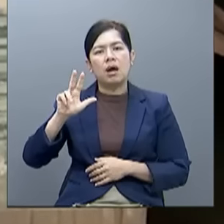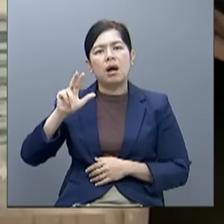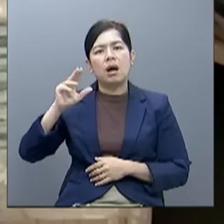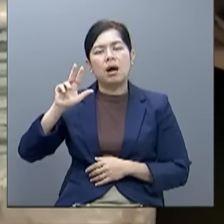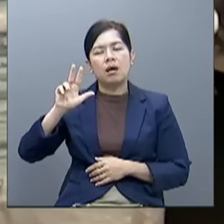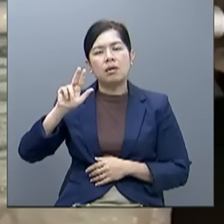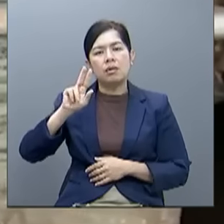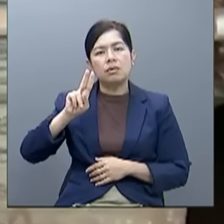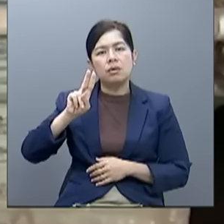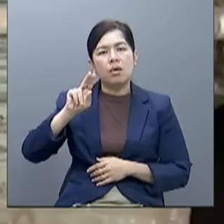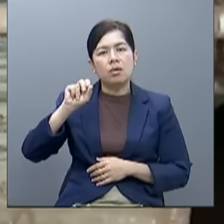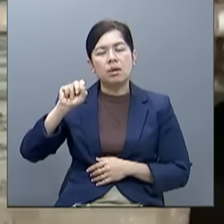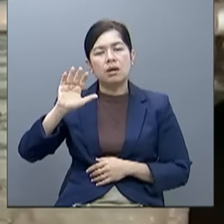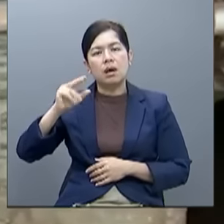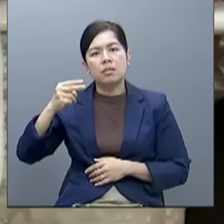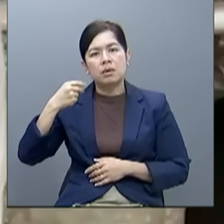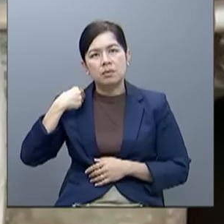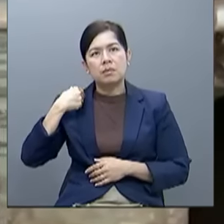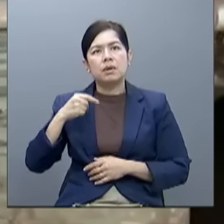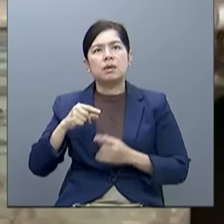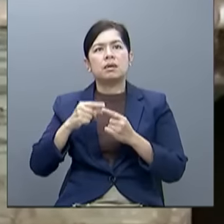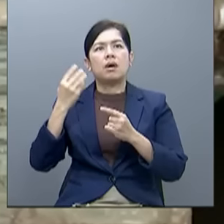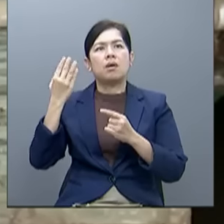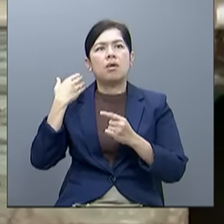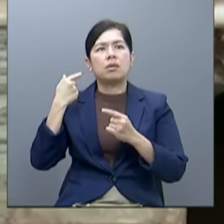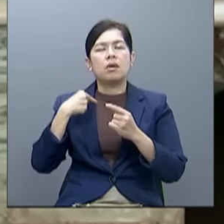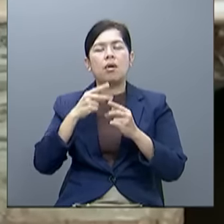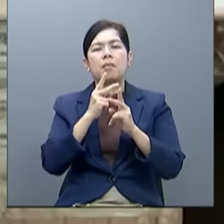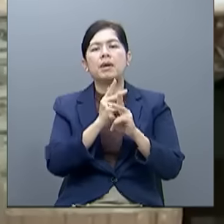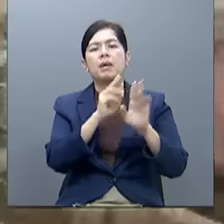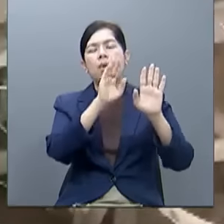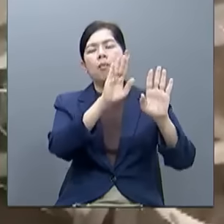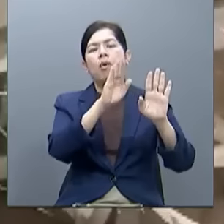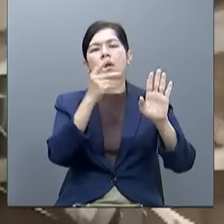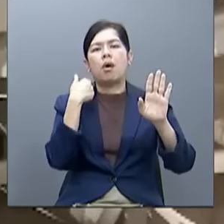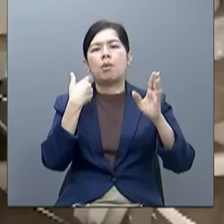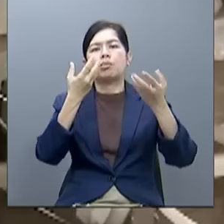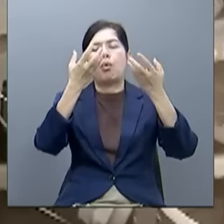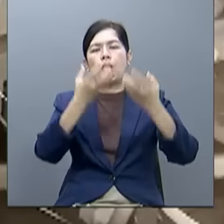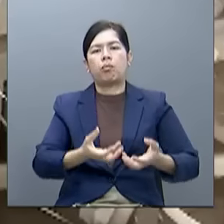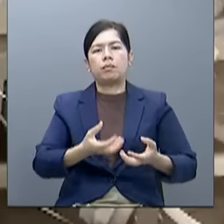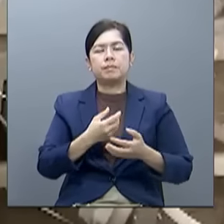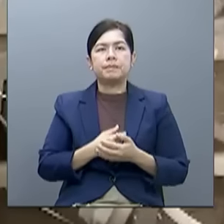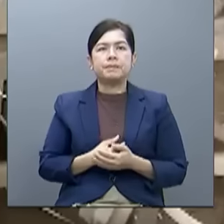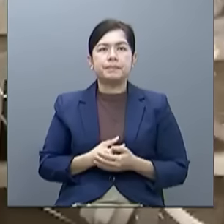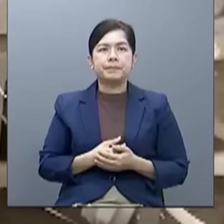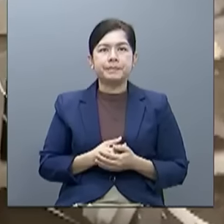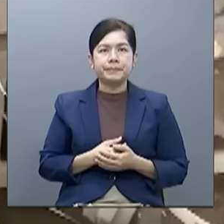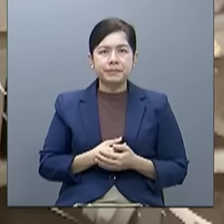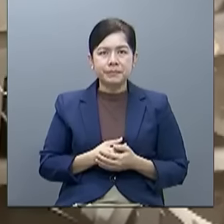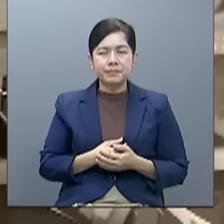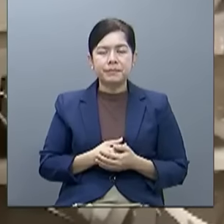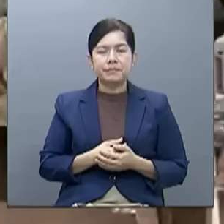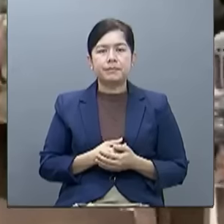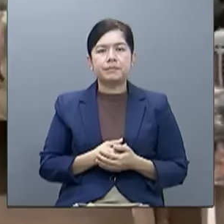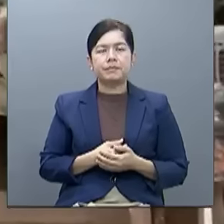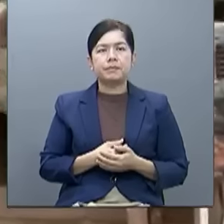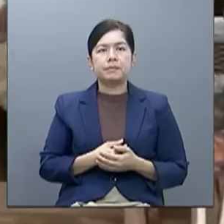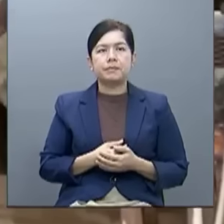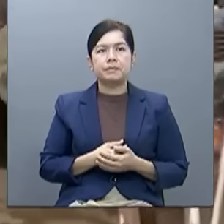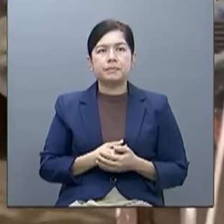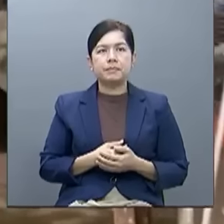ใต้โต๊ะเอาขึ้นไปข้างบนมันถล่มลงมาหมดเลยไม่เหลือ ใครออกมาฝ่ากระแสน้ำที่ไหลเชี่ยวครับคุ